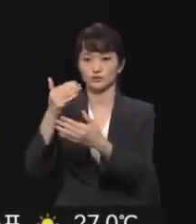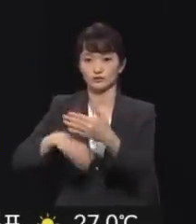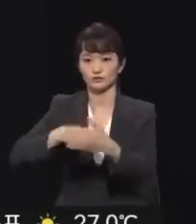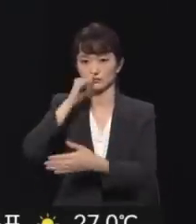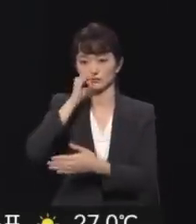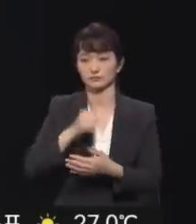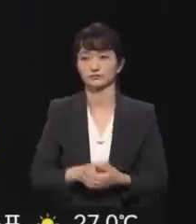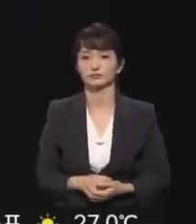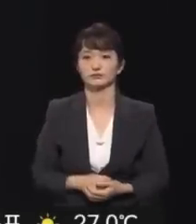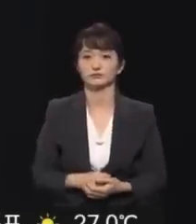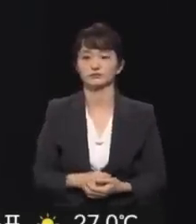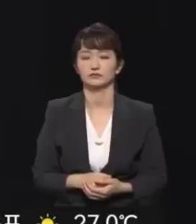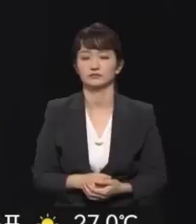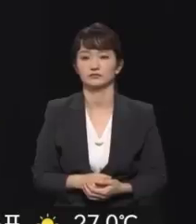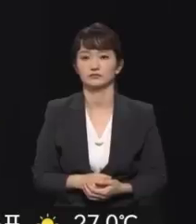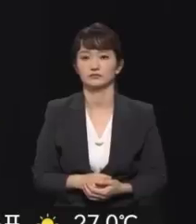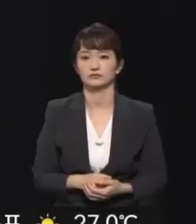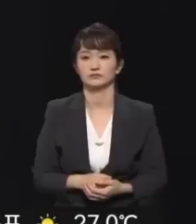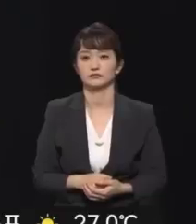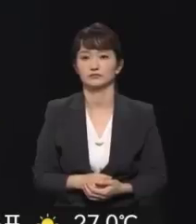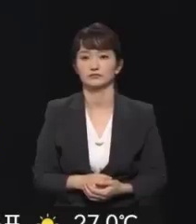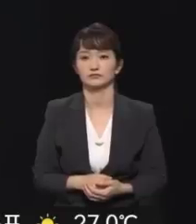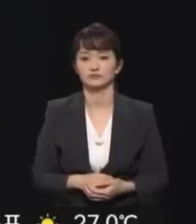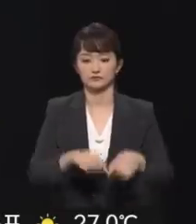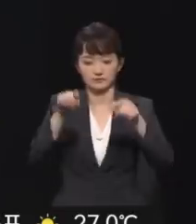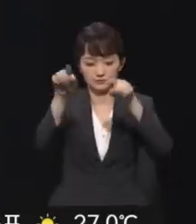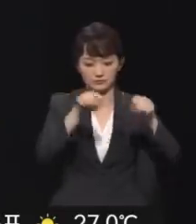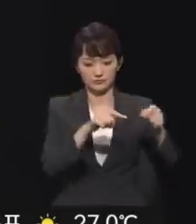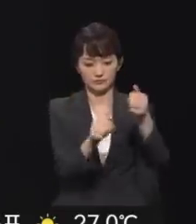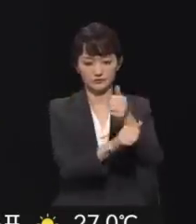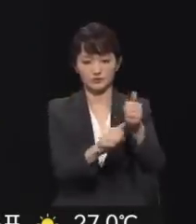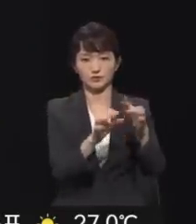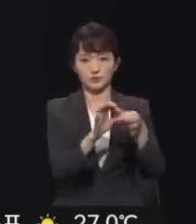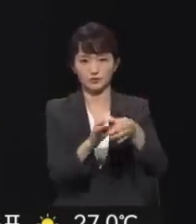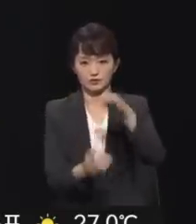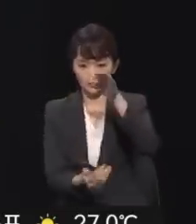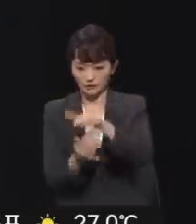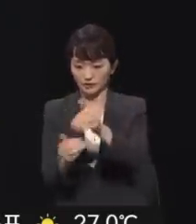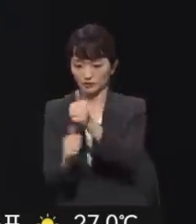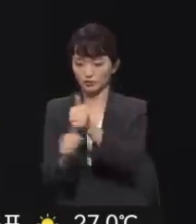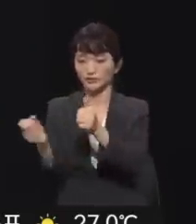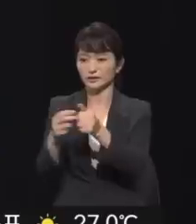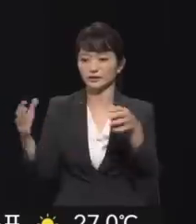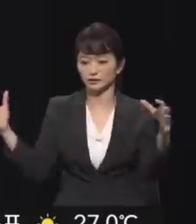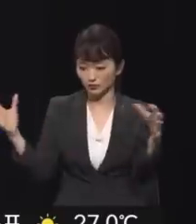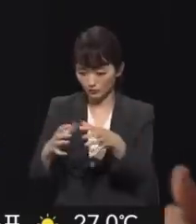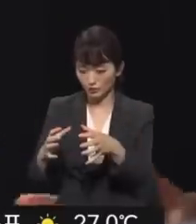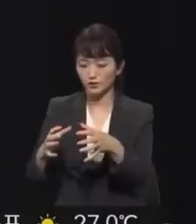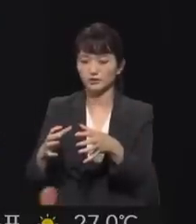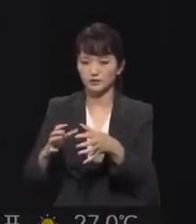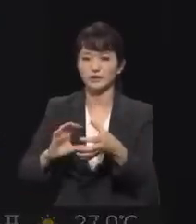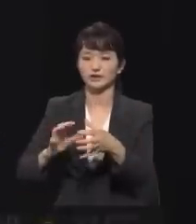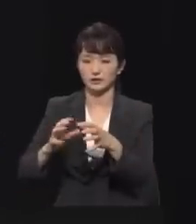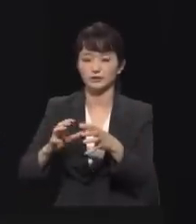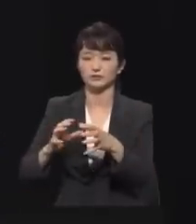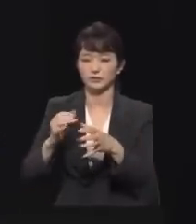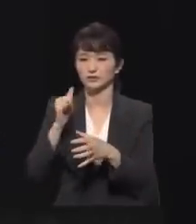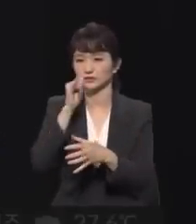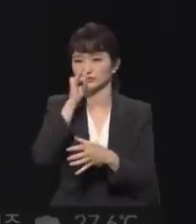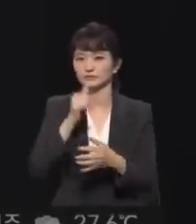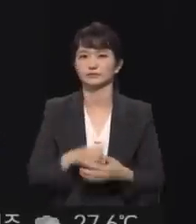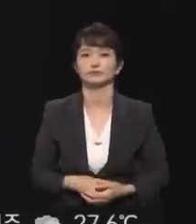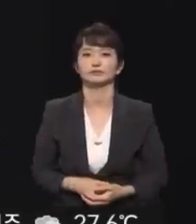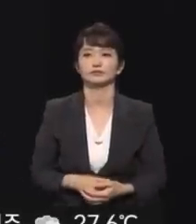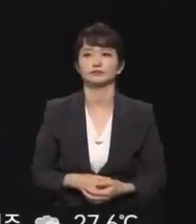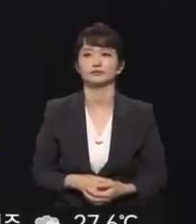추가로 정 구결을 통해서 임명을 하면 기능이 그들 나 말 이 해몽 거잖아요 그러니까 애초에 서병수 전국이